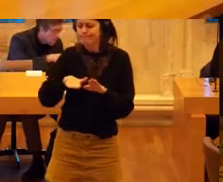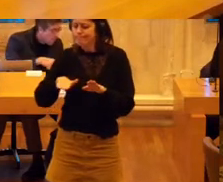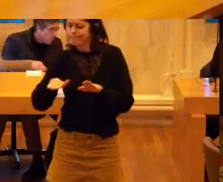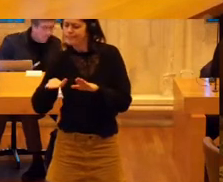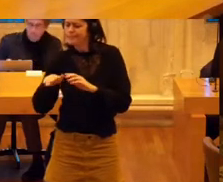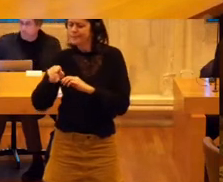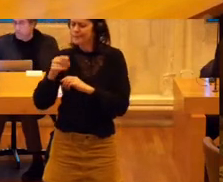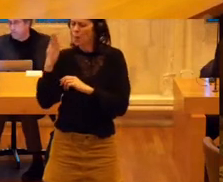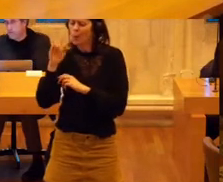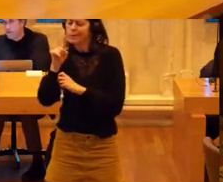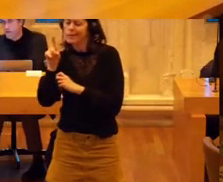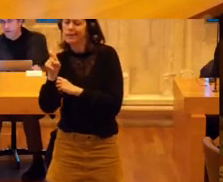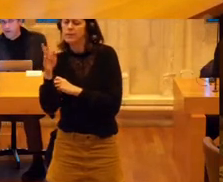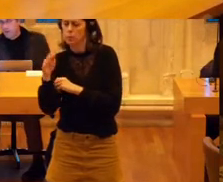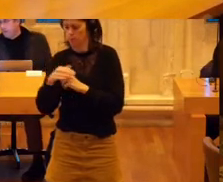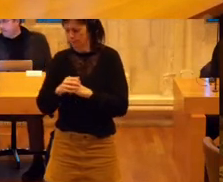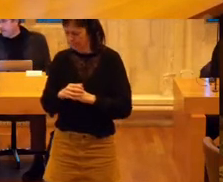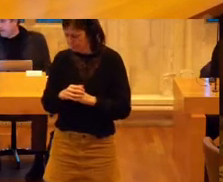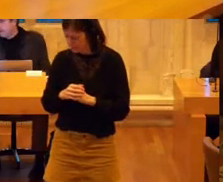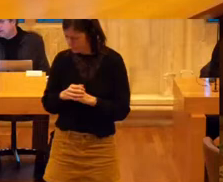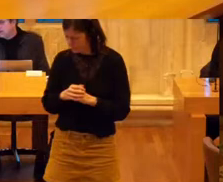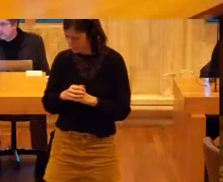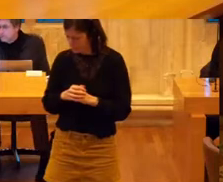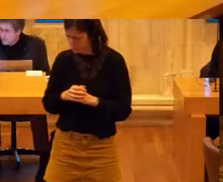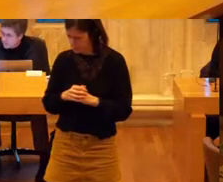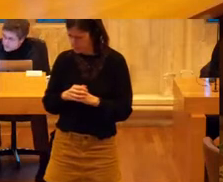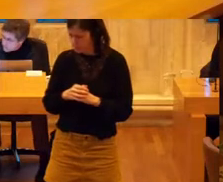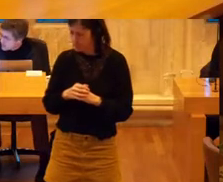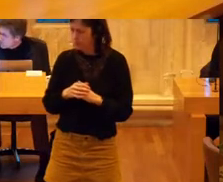à deux niveaux, concernant